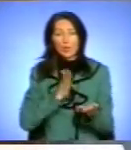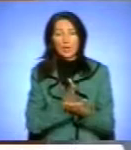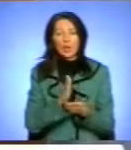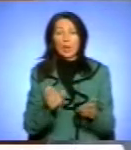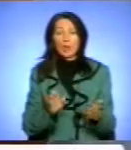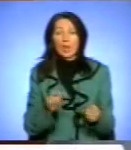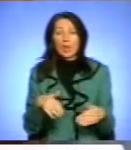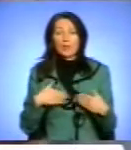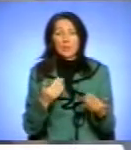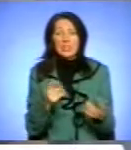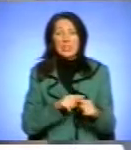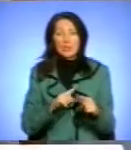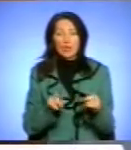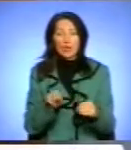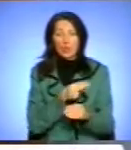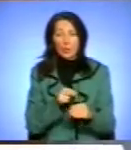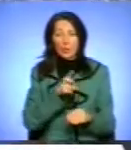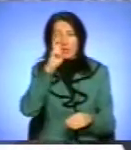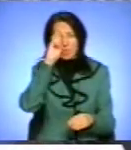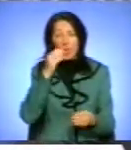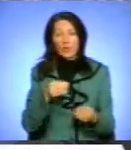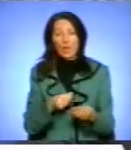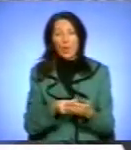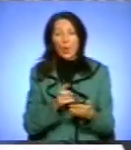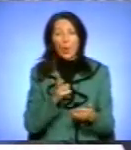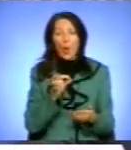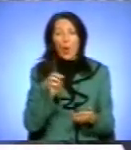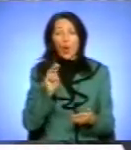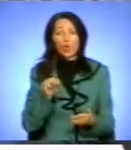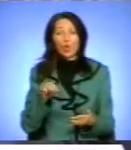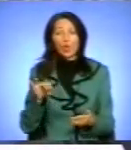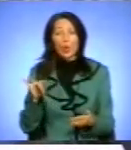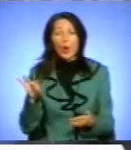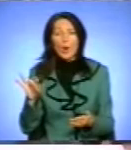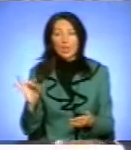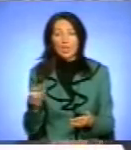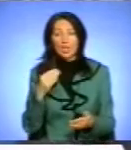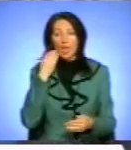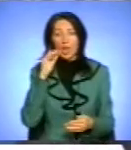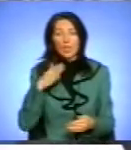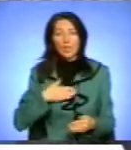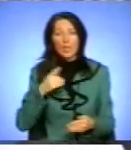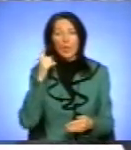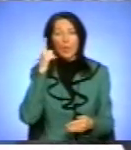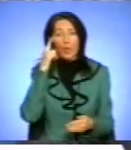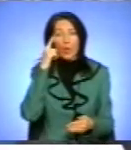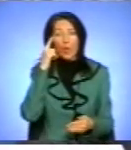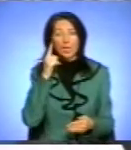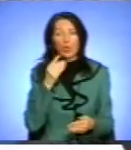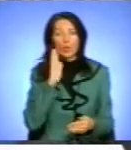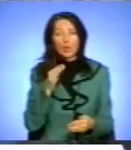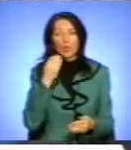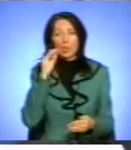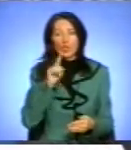державного кошторису. Він має бути готовий у грудні. Краще, на мій погляд, було би, щоб та рада, яка